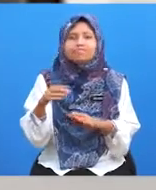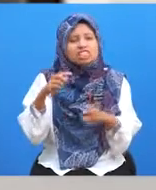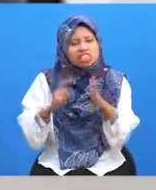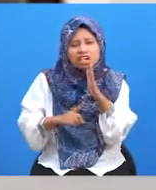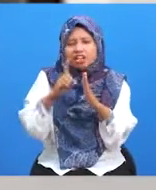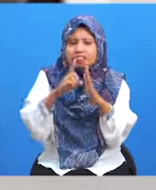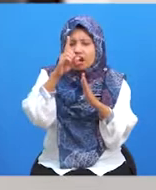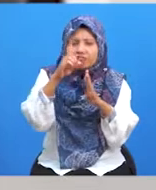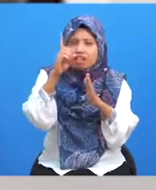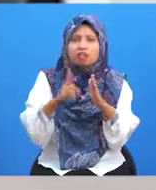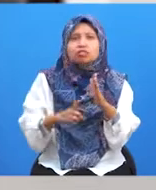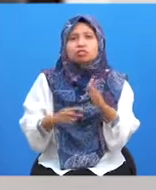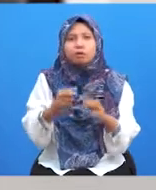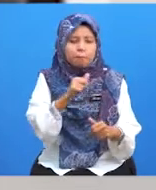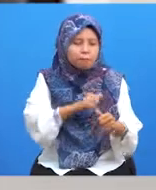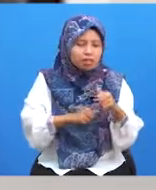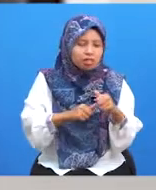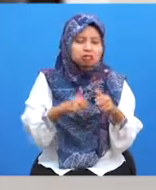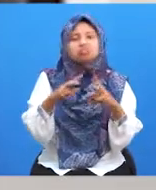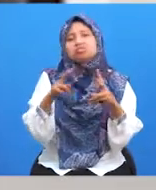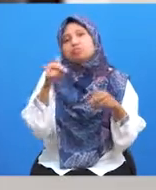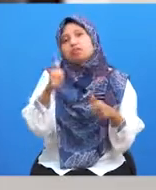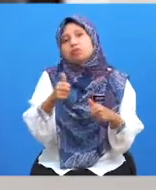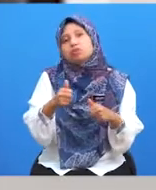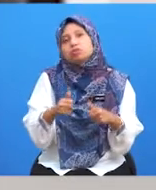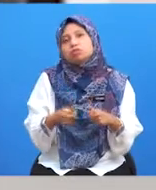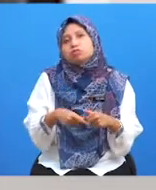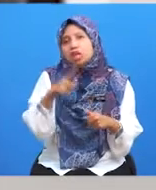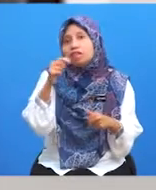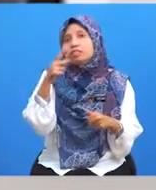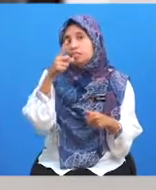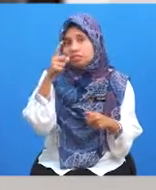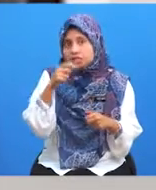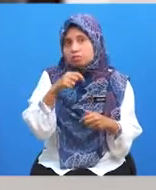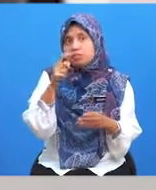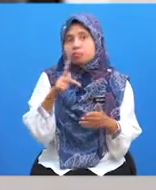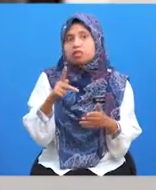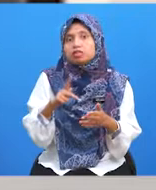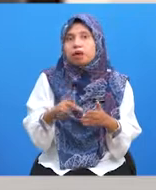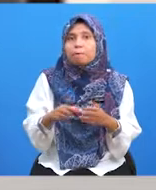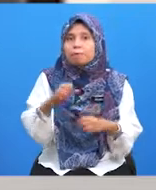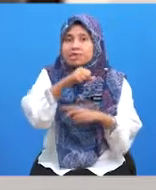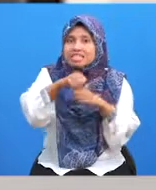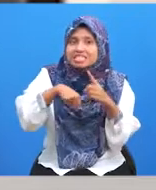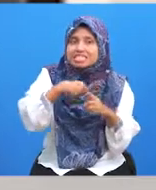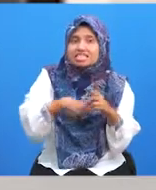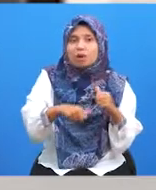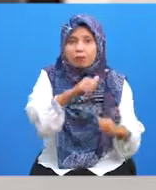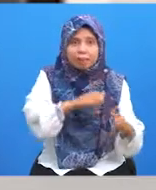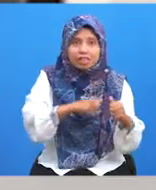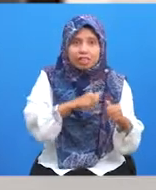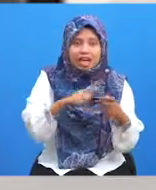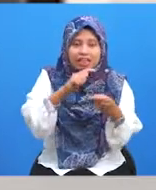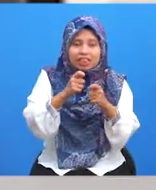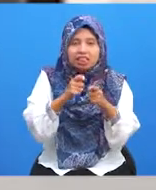activity dan operasi perniagaan semakin meningkat hal ini menggambarkan situasi persekitaran penjagaan yang dihadapi